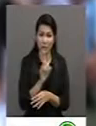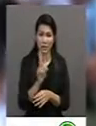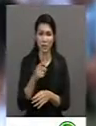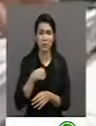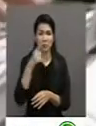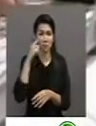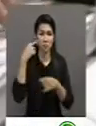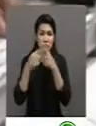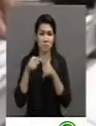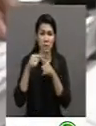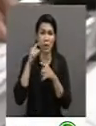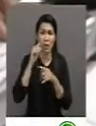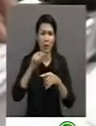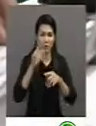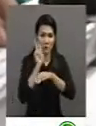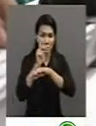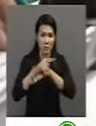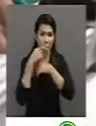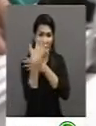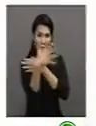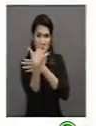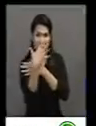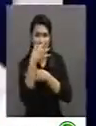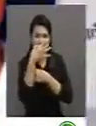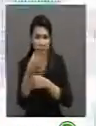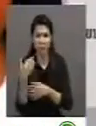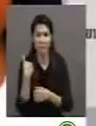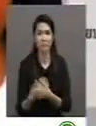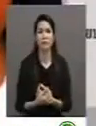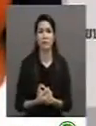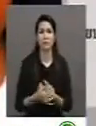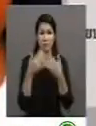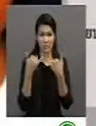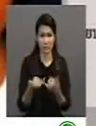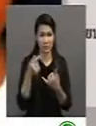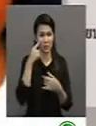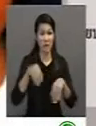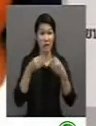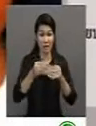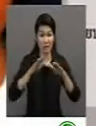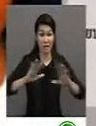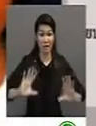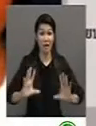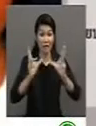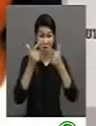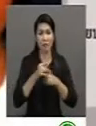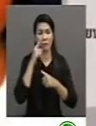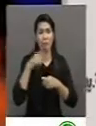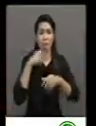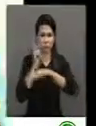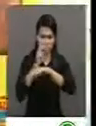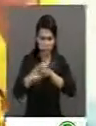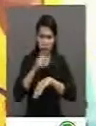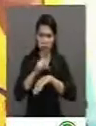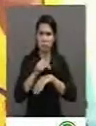ถูกชักชวนจากคนบนโลกออนไลน์เพิ่มขึ้นนอกจากเป็นปัจจัยหนึ่งที่ทำให้เด็กหายไปแล้วออนไลน์